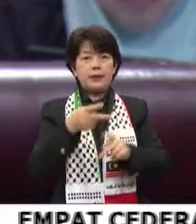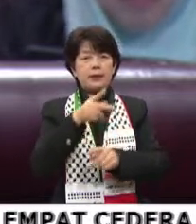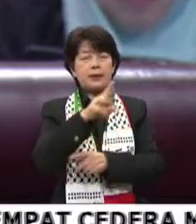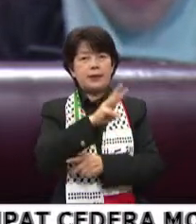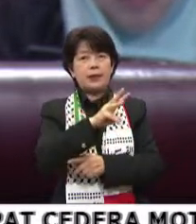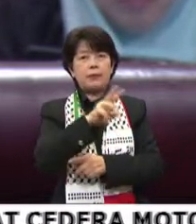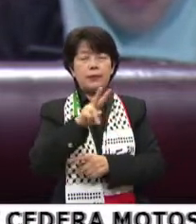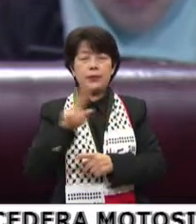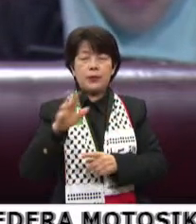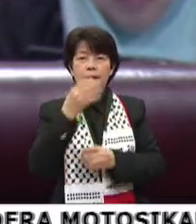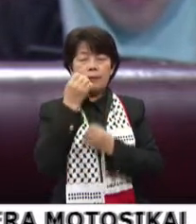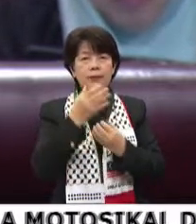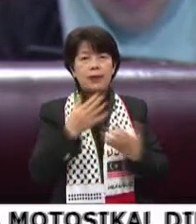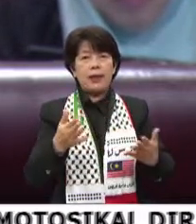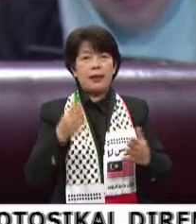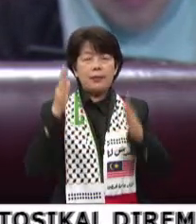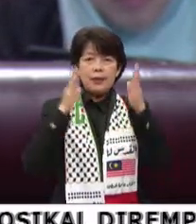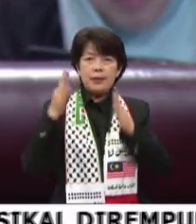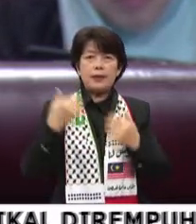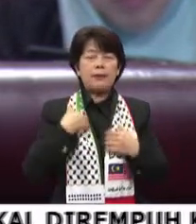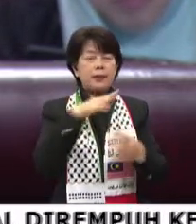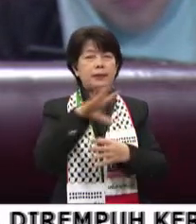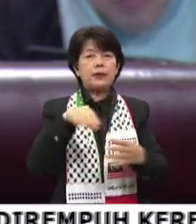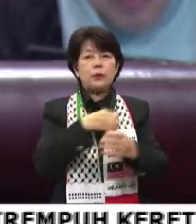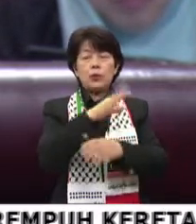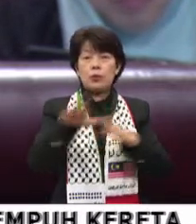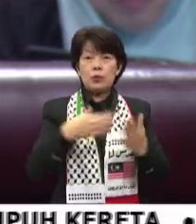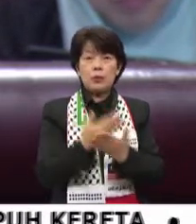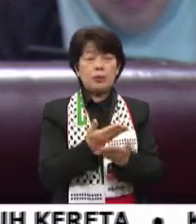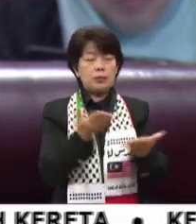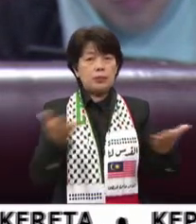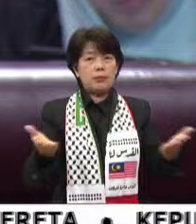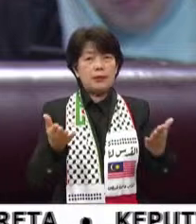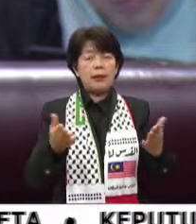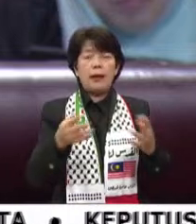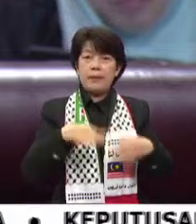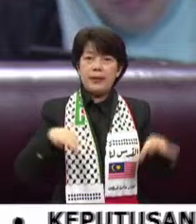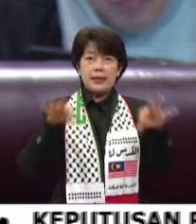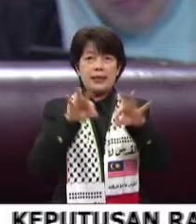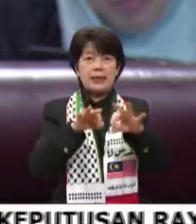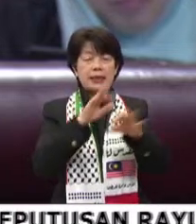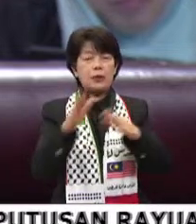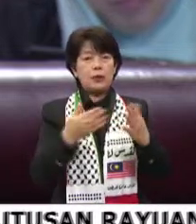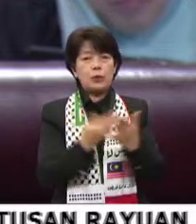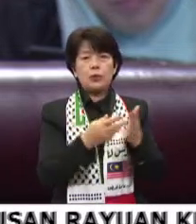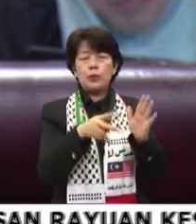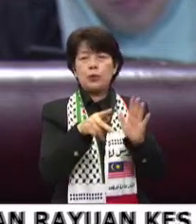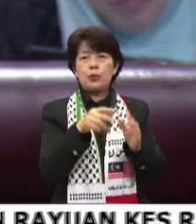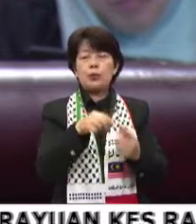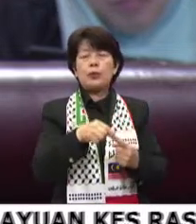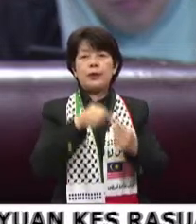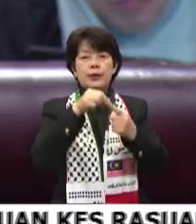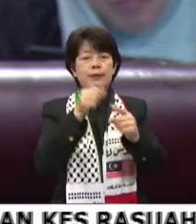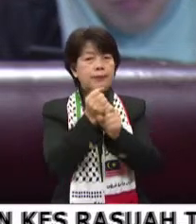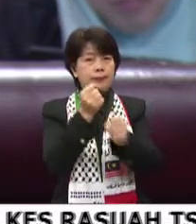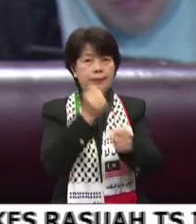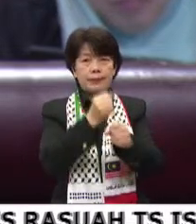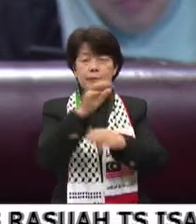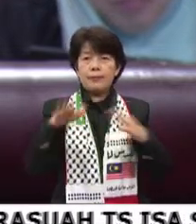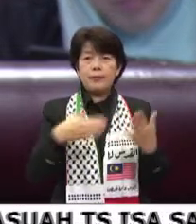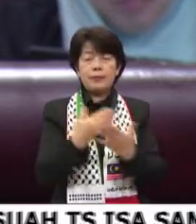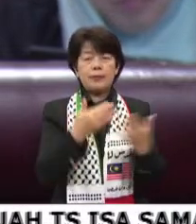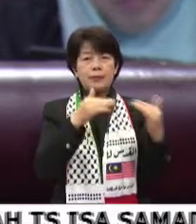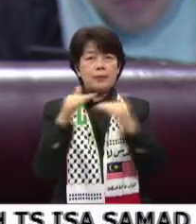keman sumber malusia telah mengadakan sesi libat urus yang menyeluruh dengan pihak berkepentingan khususnya majikan pekerja kesatuan sekerja